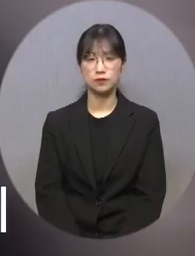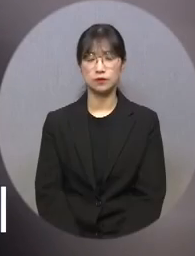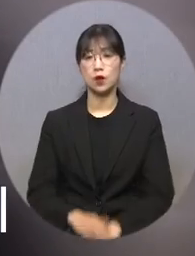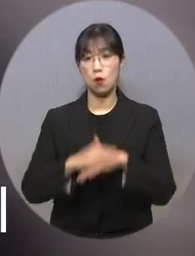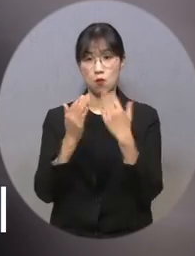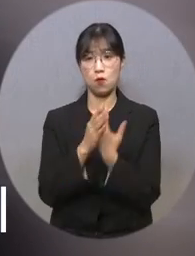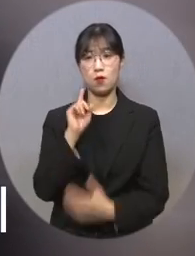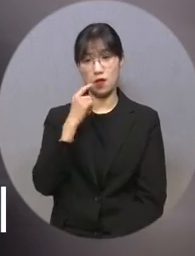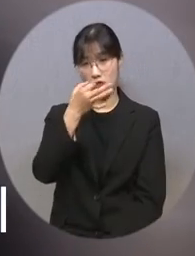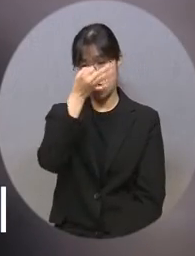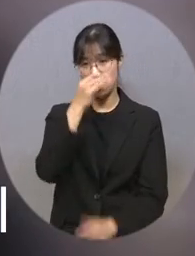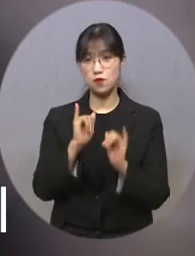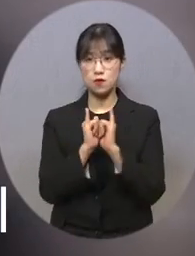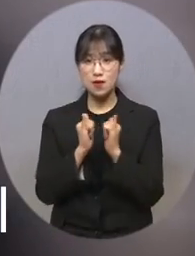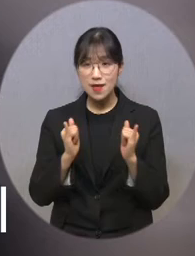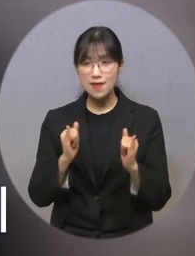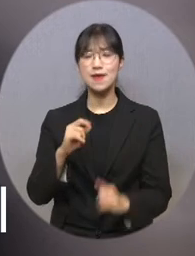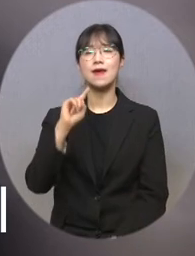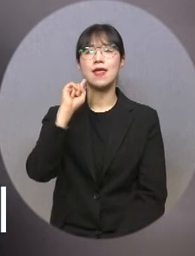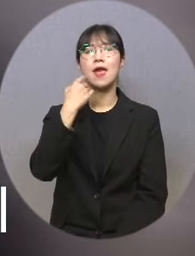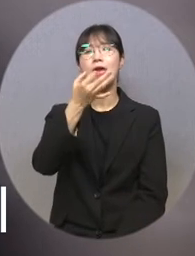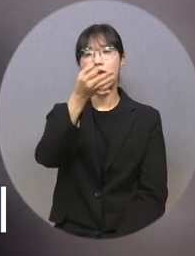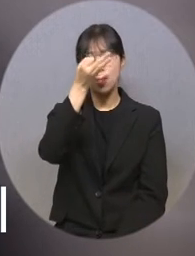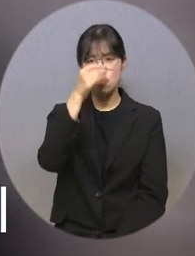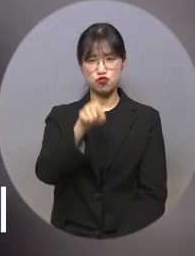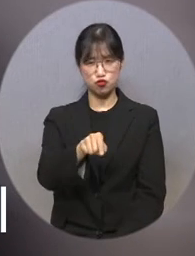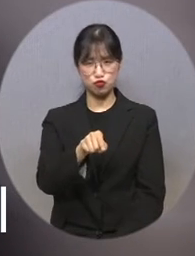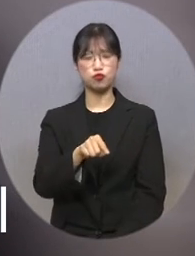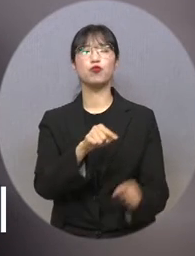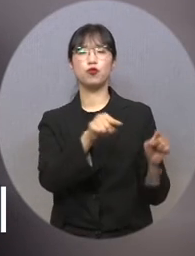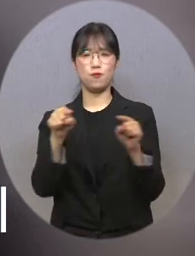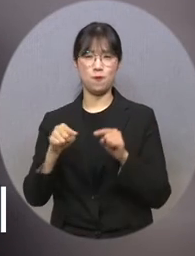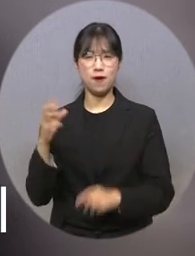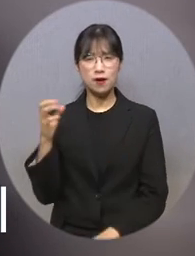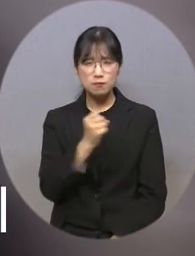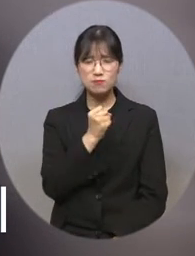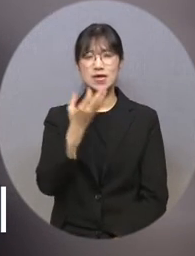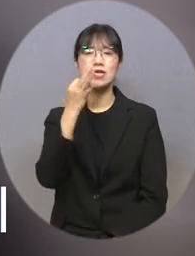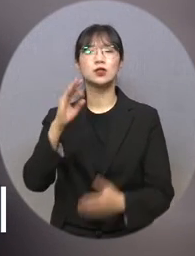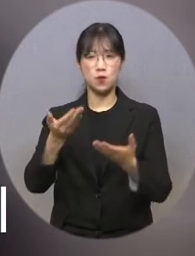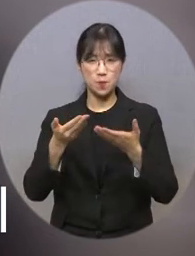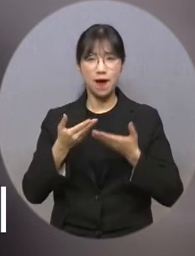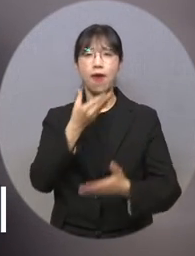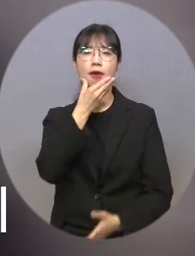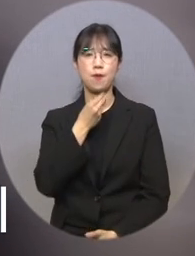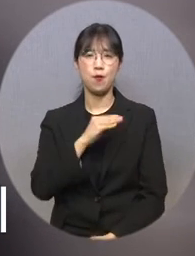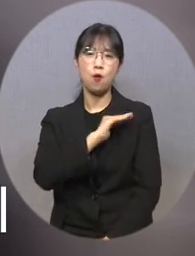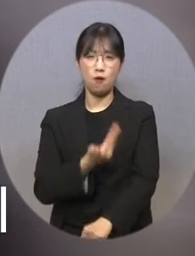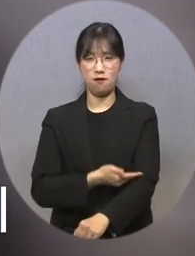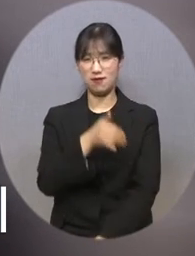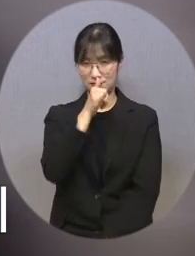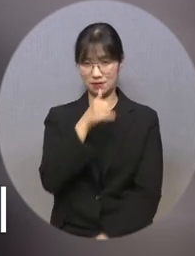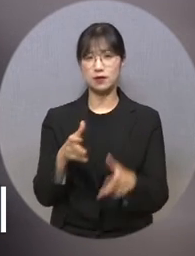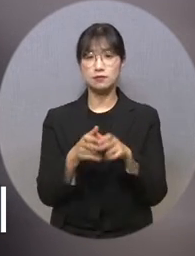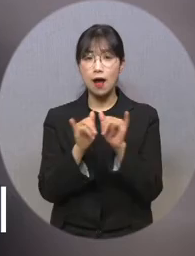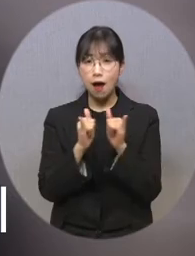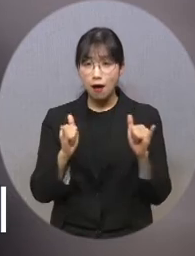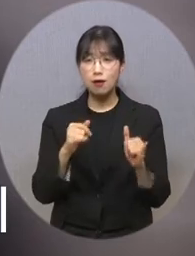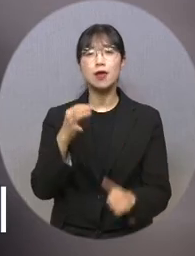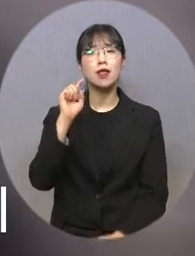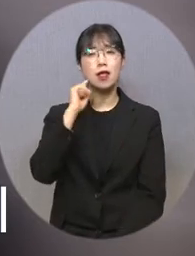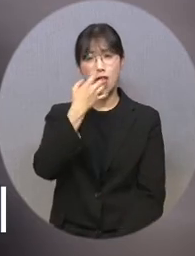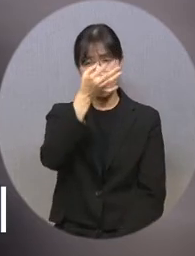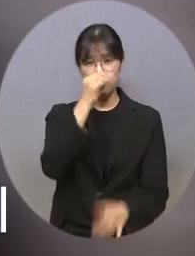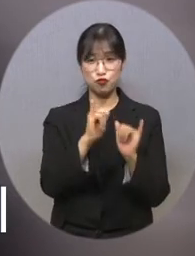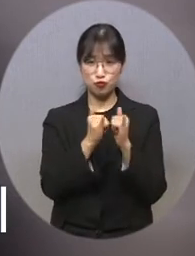모든 예술인들은 오로지 예술로만 인정받아야 하고 행복할 권리가 있습니다. 장애인 예술인들에게도